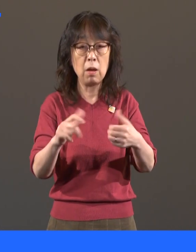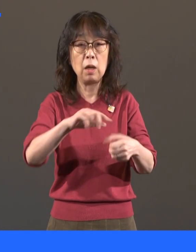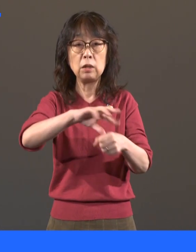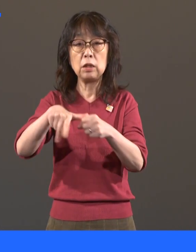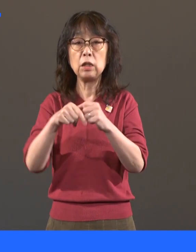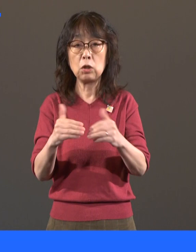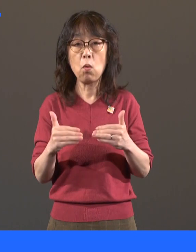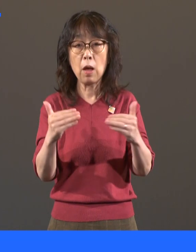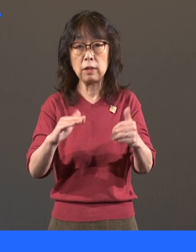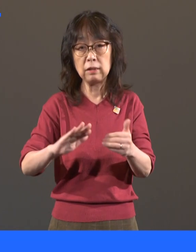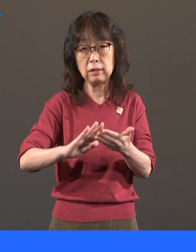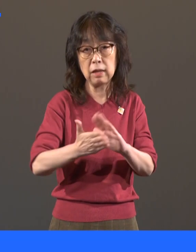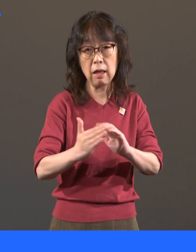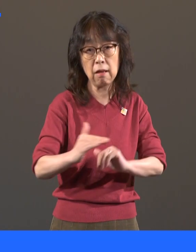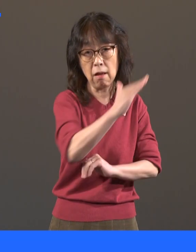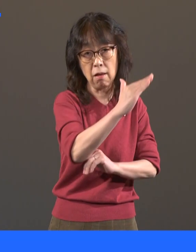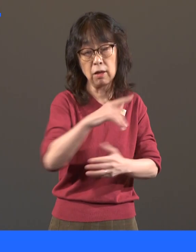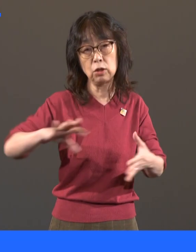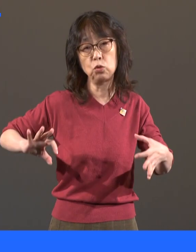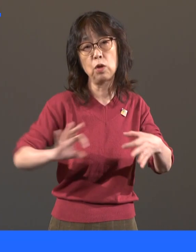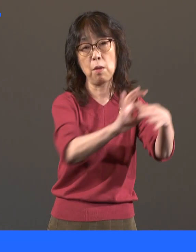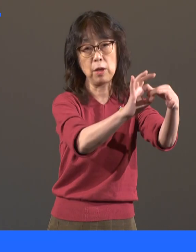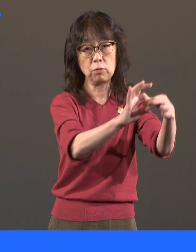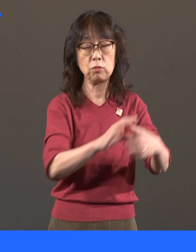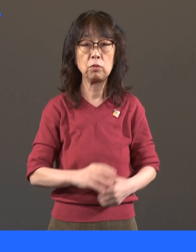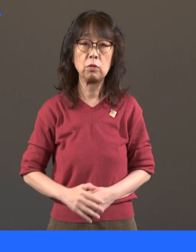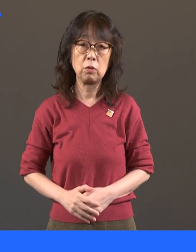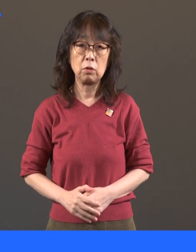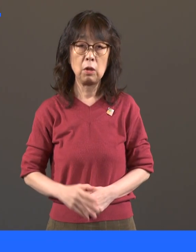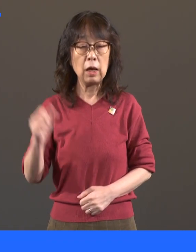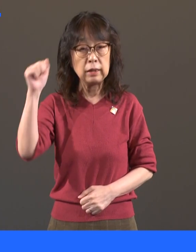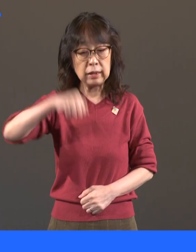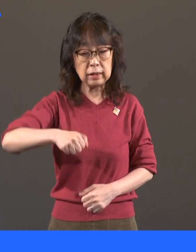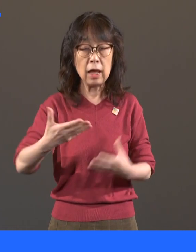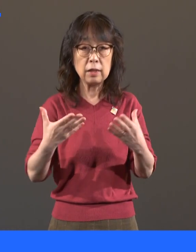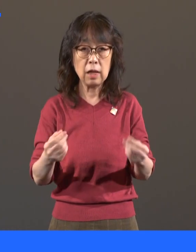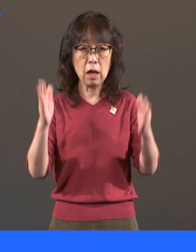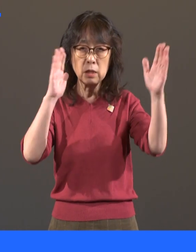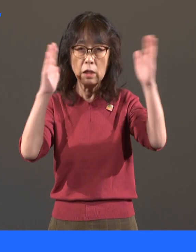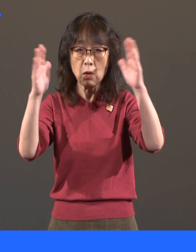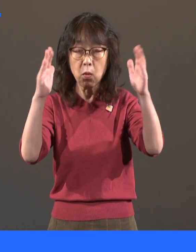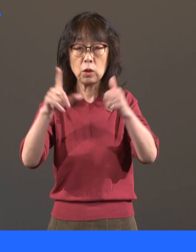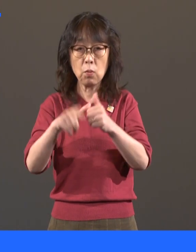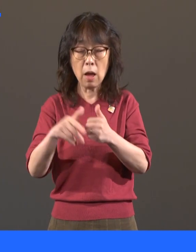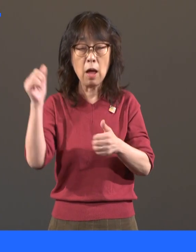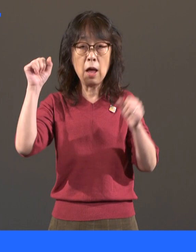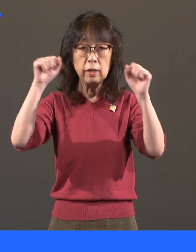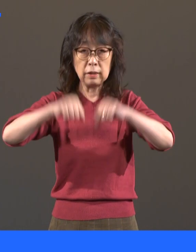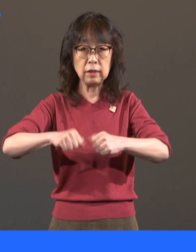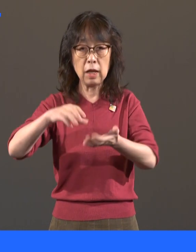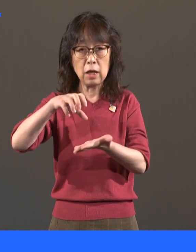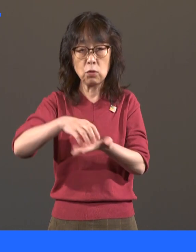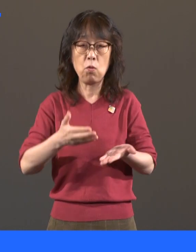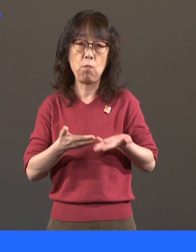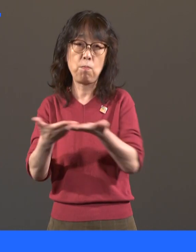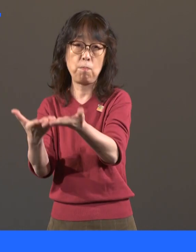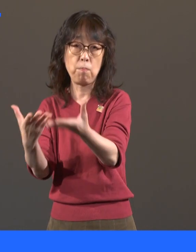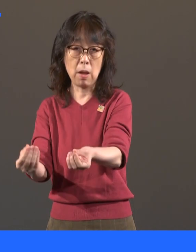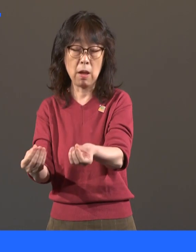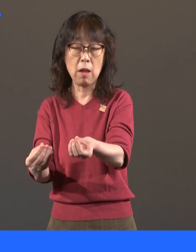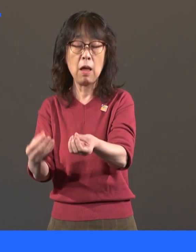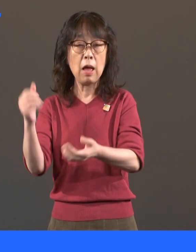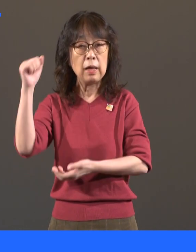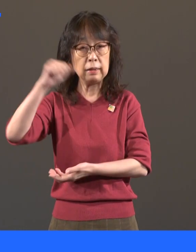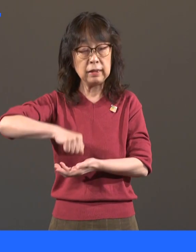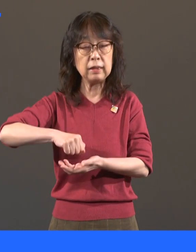活性化につなげていくことを目的としております認定された企業には認定書を交付させていただいて認定マーク